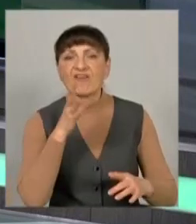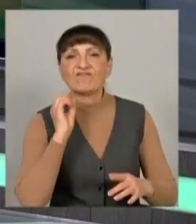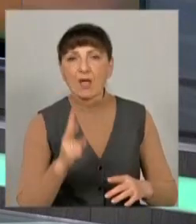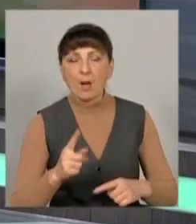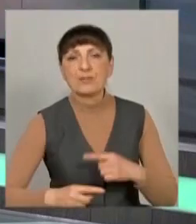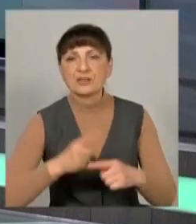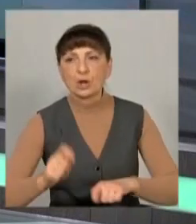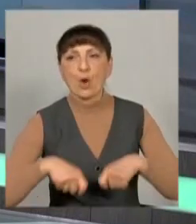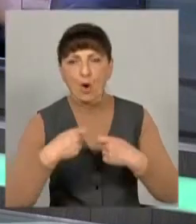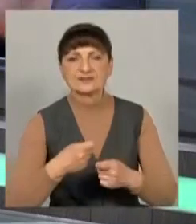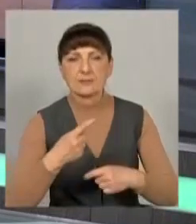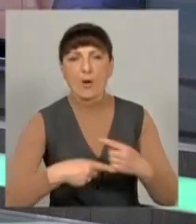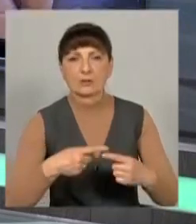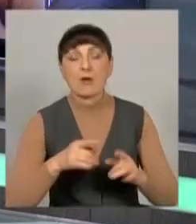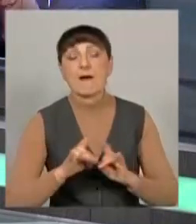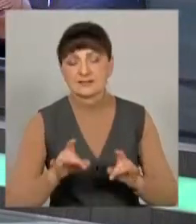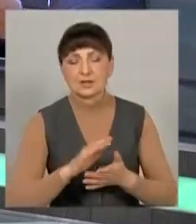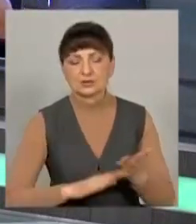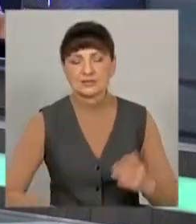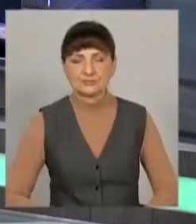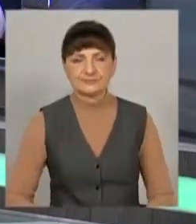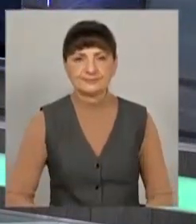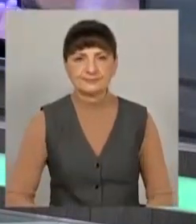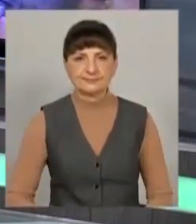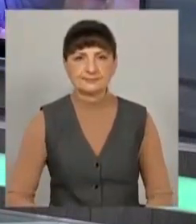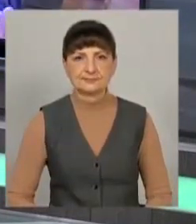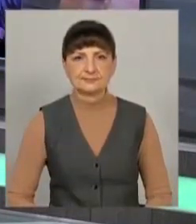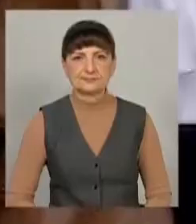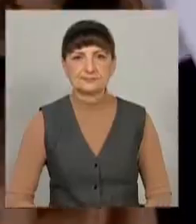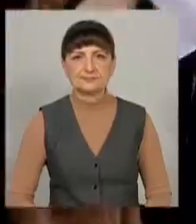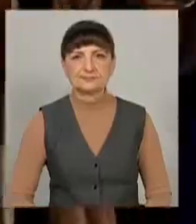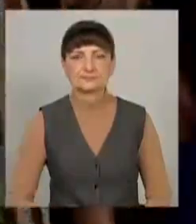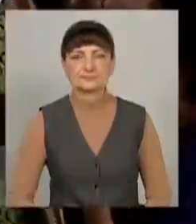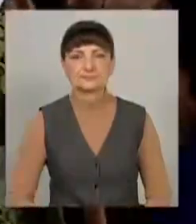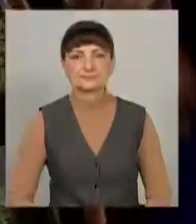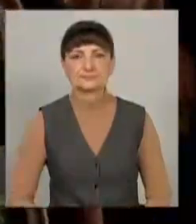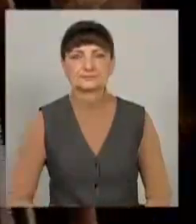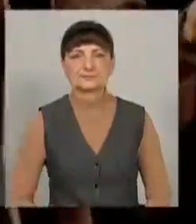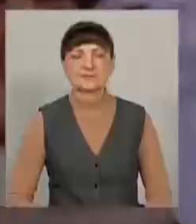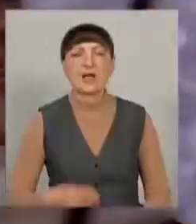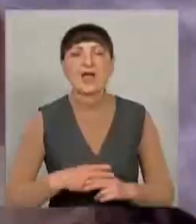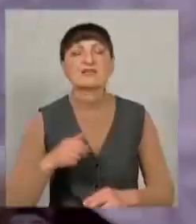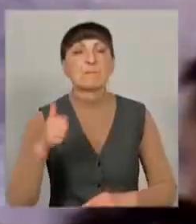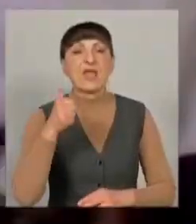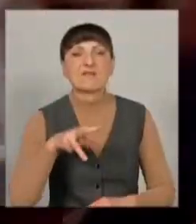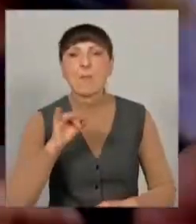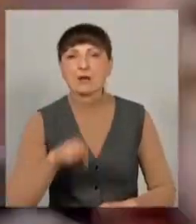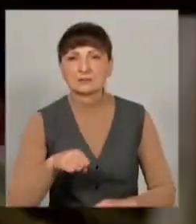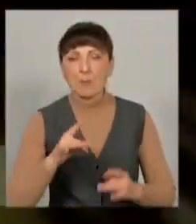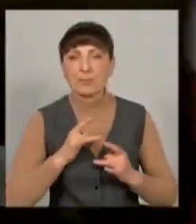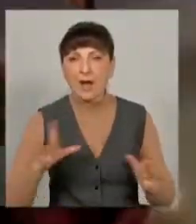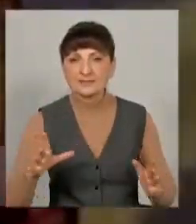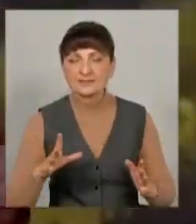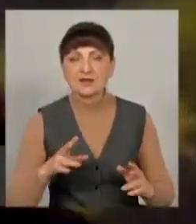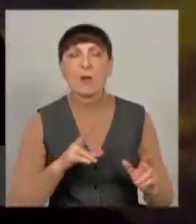передается из поколения в поколение, расскажет Салтанат Нургалиева. Куресу – это первый мартовский праздник,